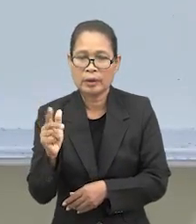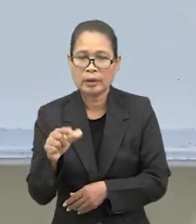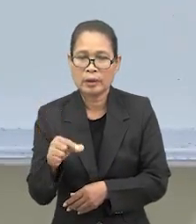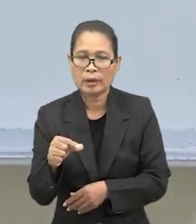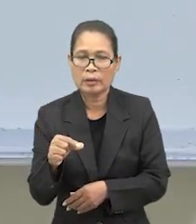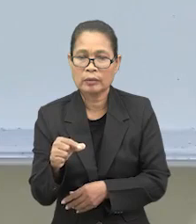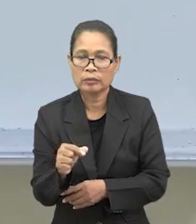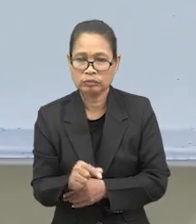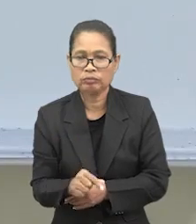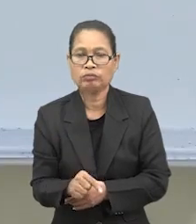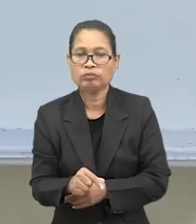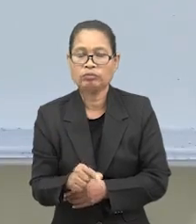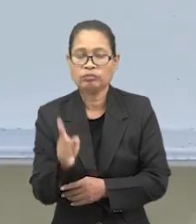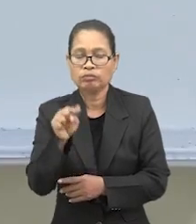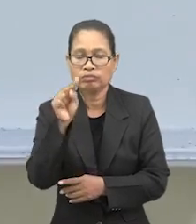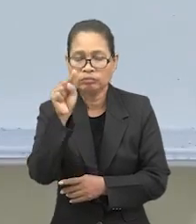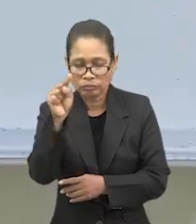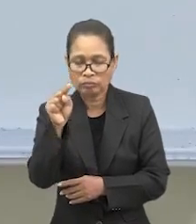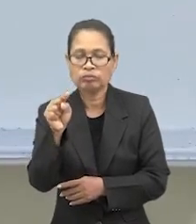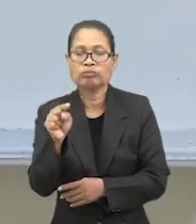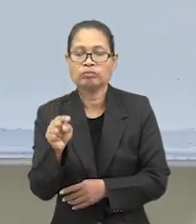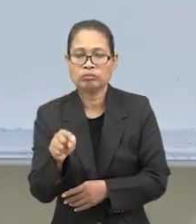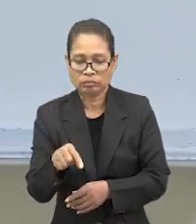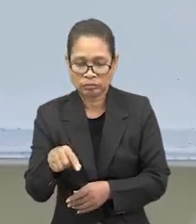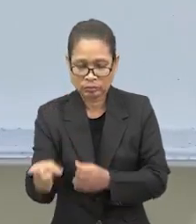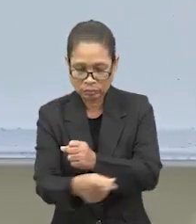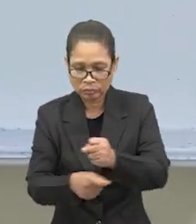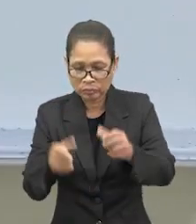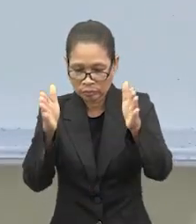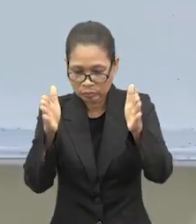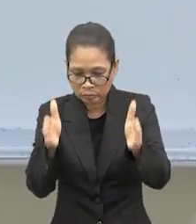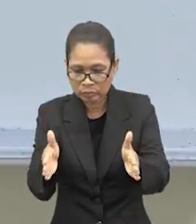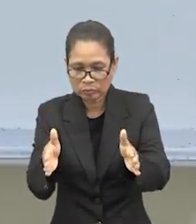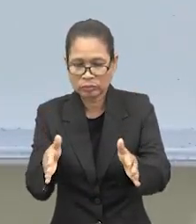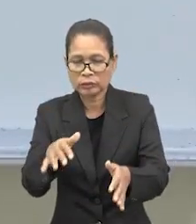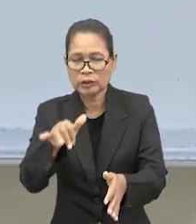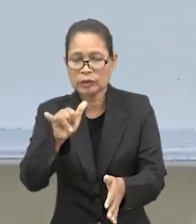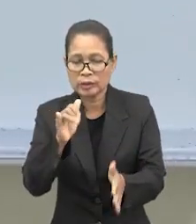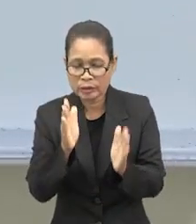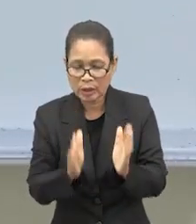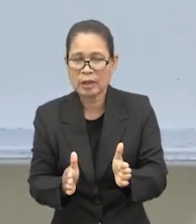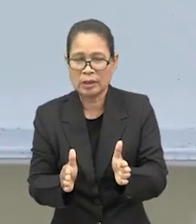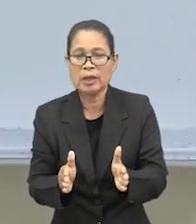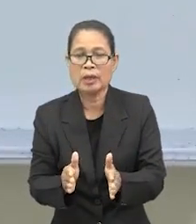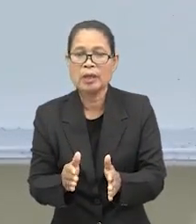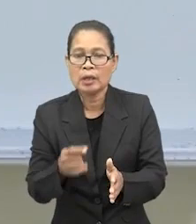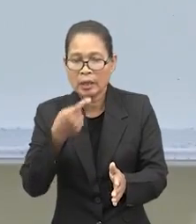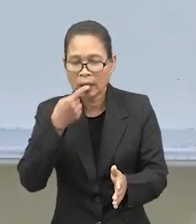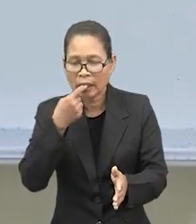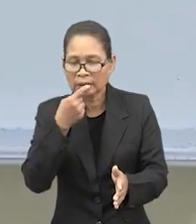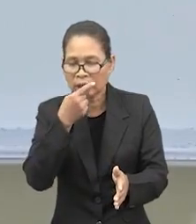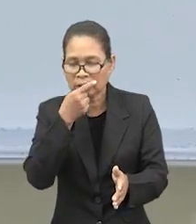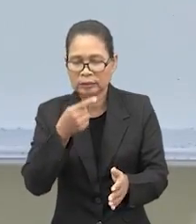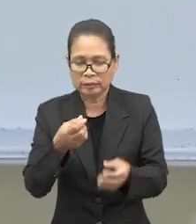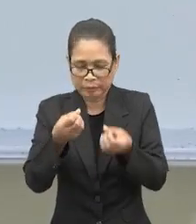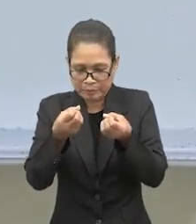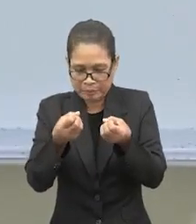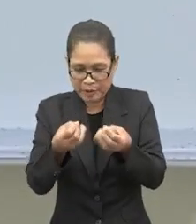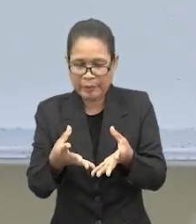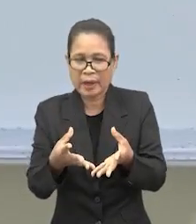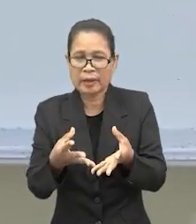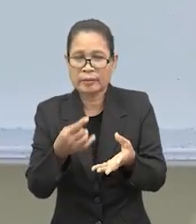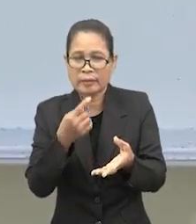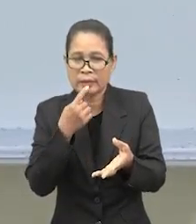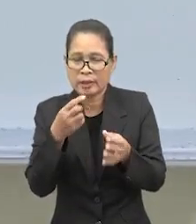kilogram. Ta cà sẽ có nâu sol cà rốt bồn mán kilogram.